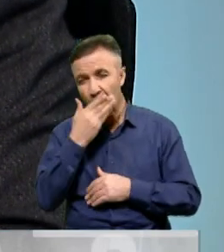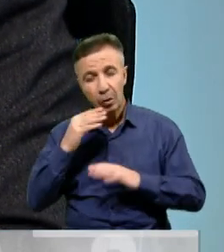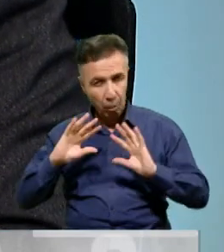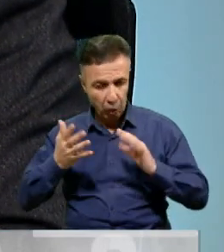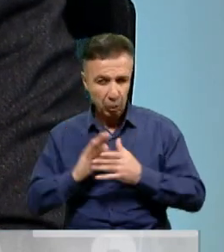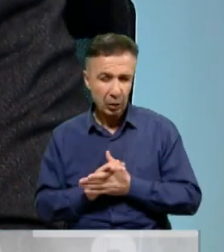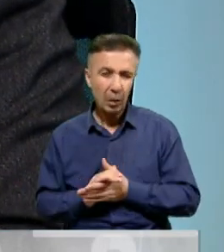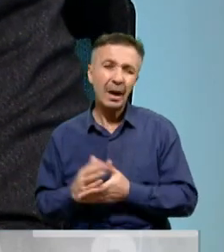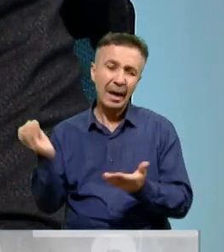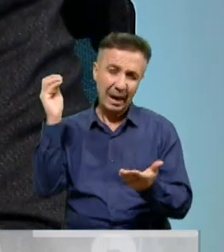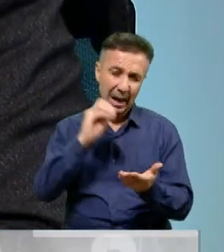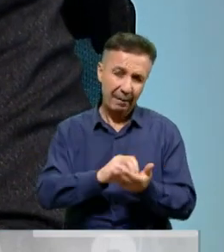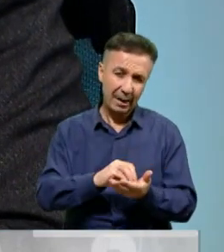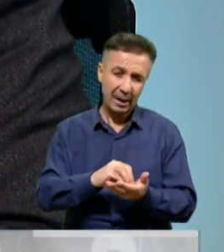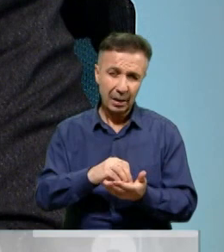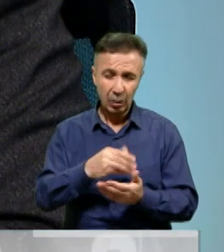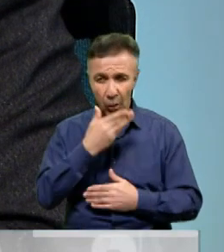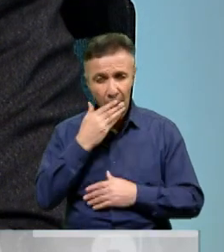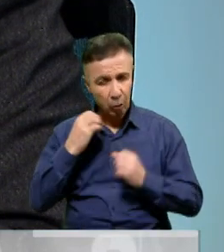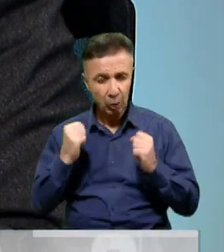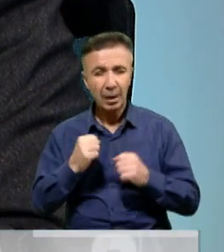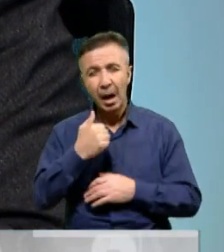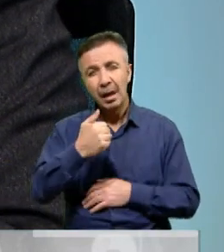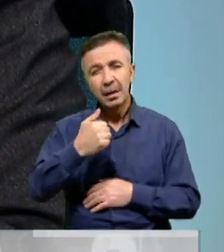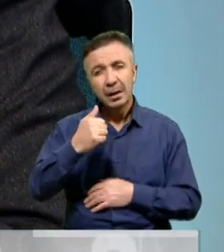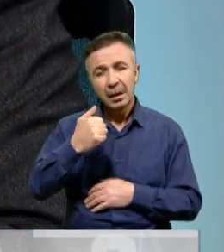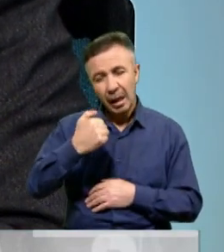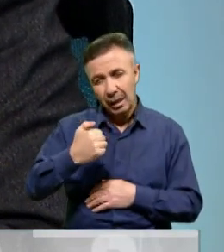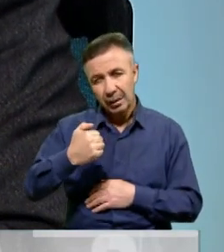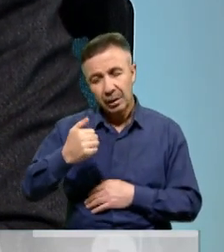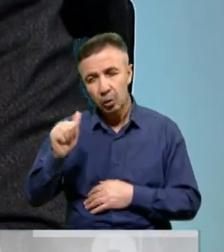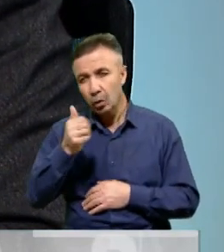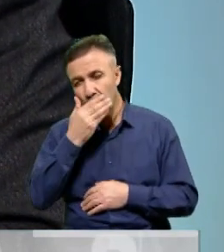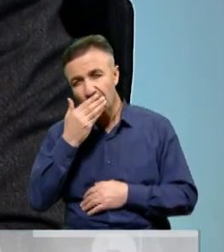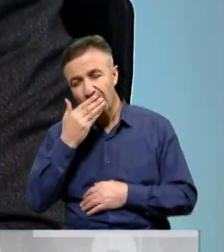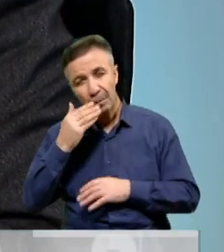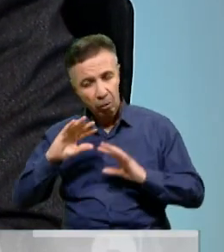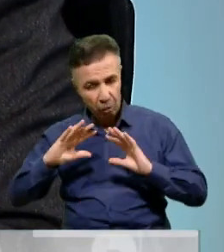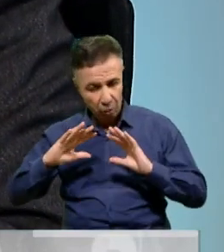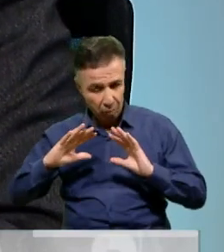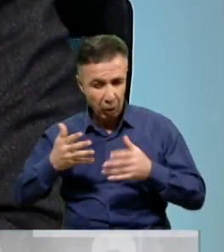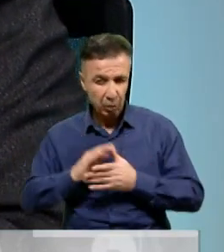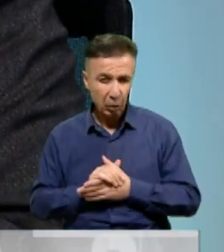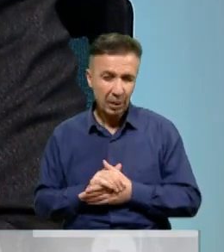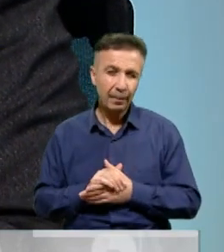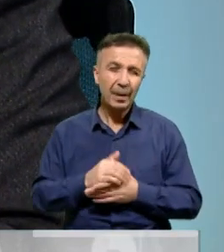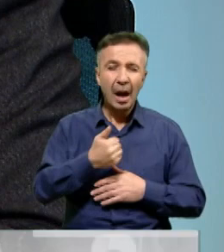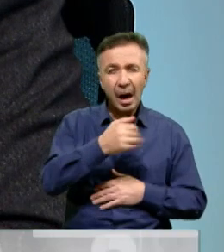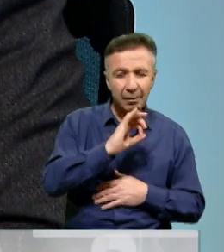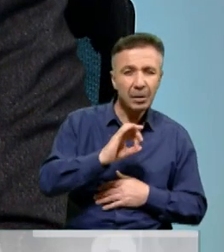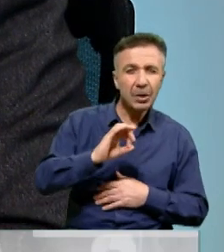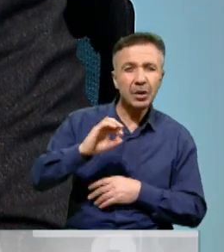ek yaparak tutar. Mesela 6 gün bozduysa farklı farklı günler o Ramazan'da 60 artı 6 mı oluyor? 60 artı 6